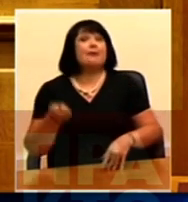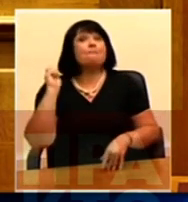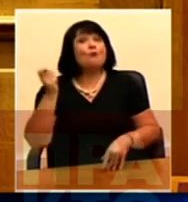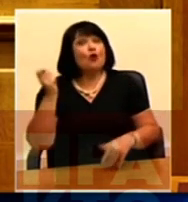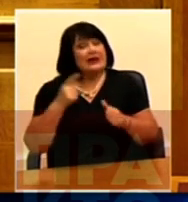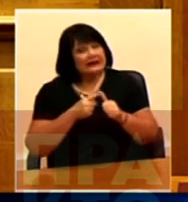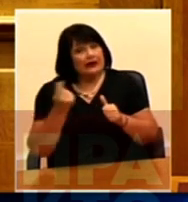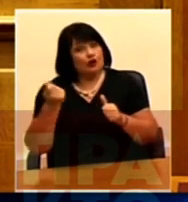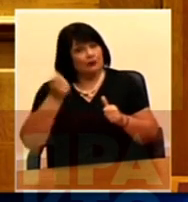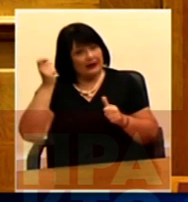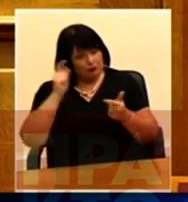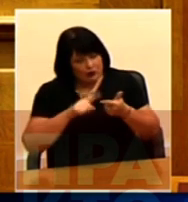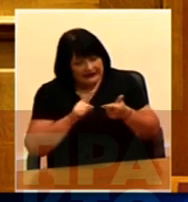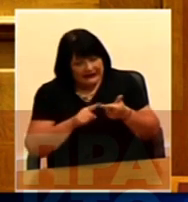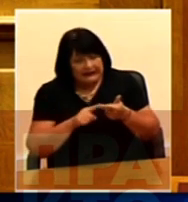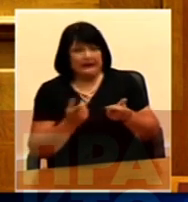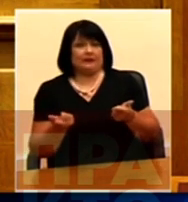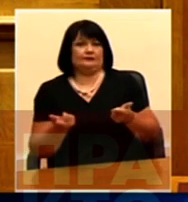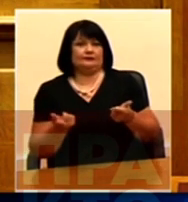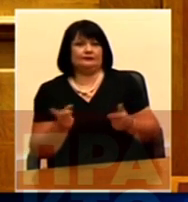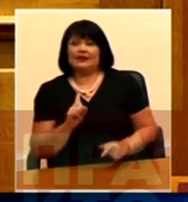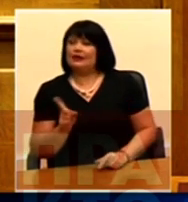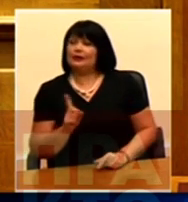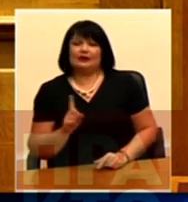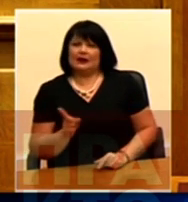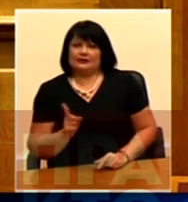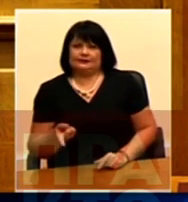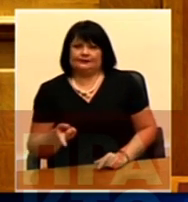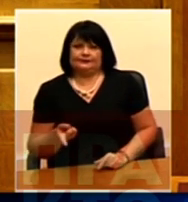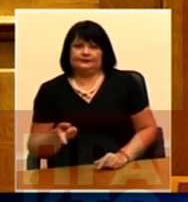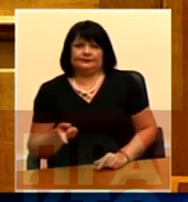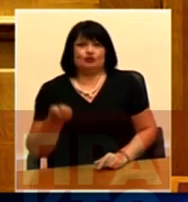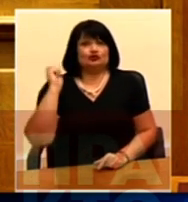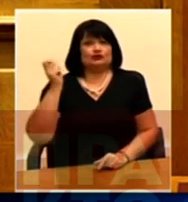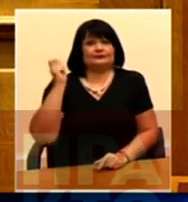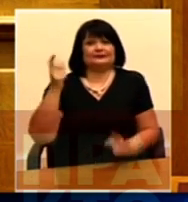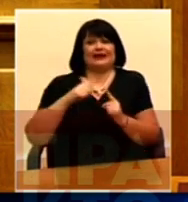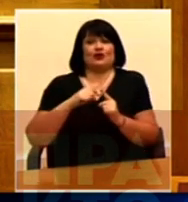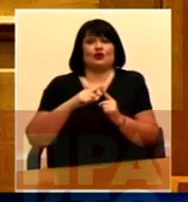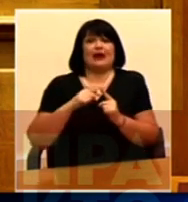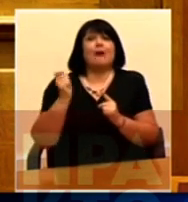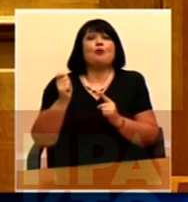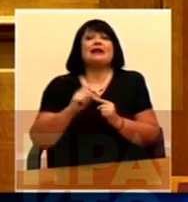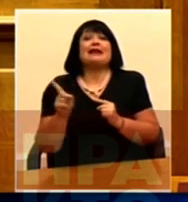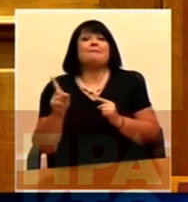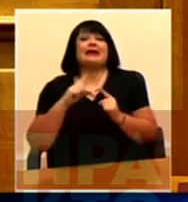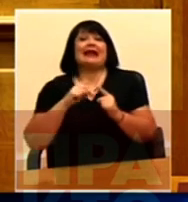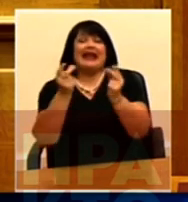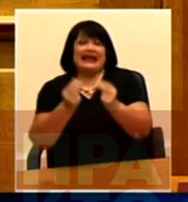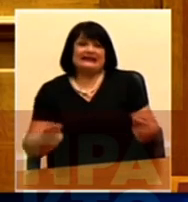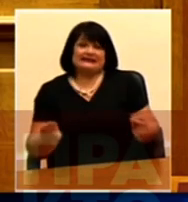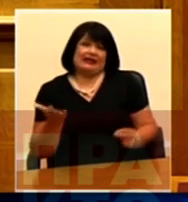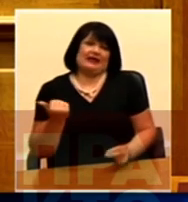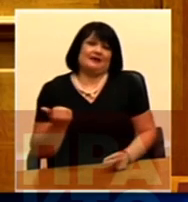όταν πρόκειται για οικονομική πολιτική, δεν υπάρχει απολύτικη τεχνοκρατική λύση, δεν